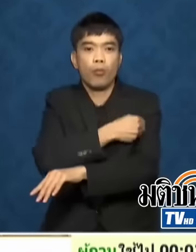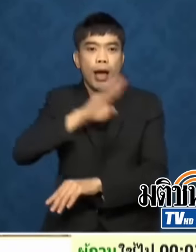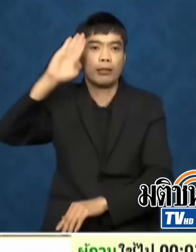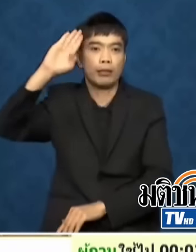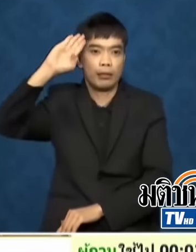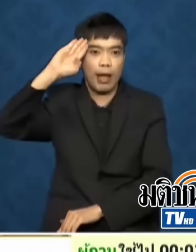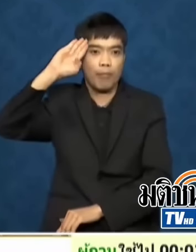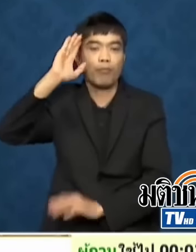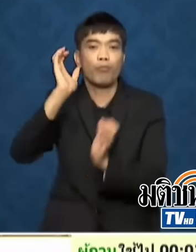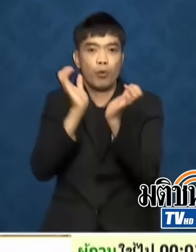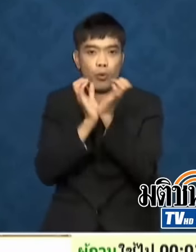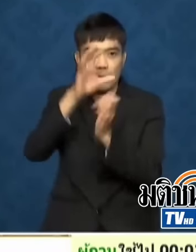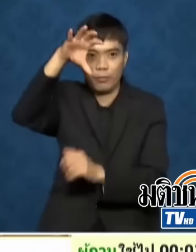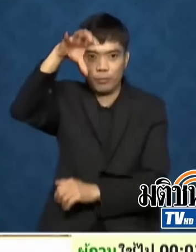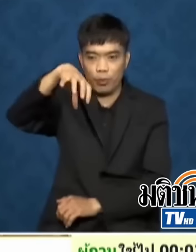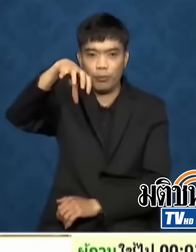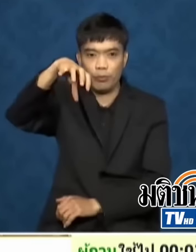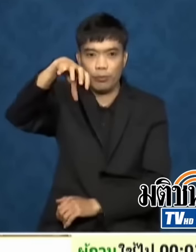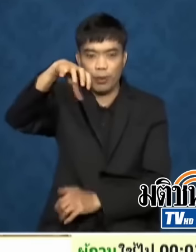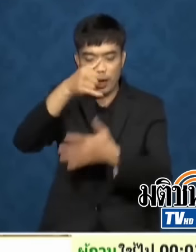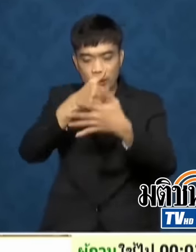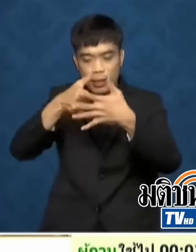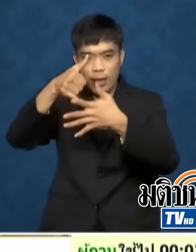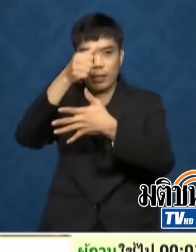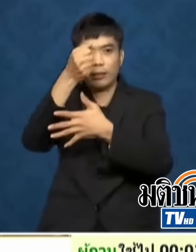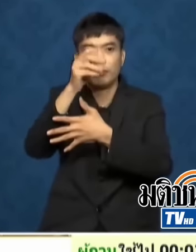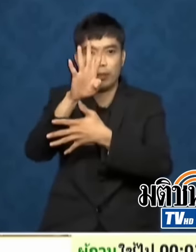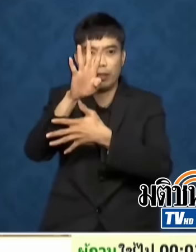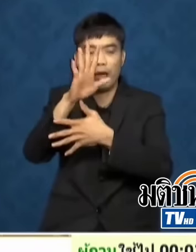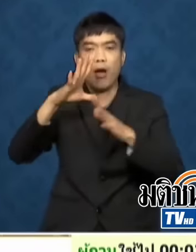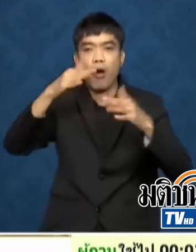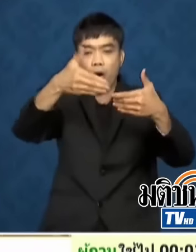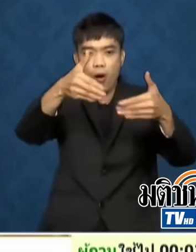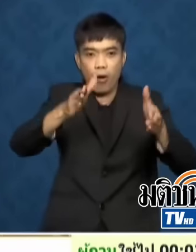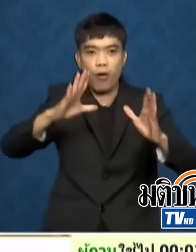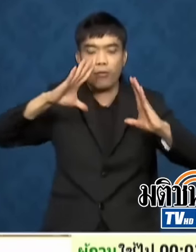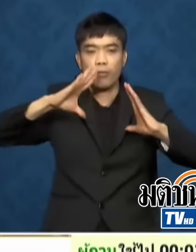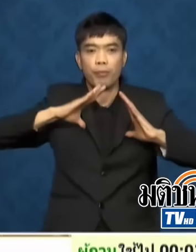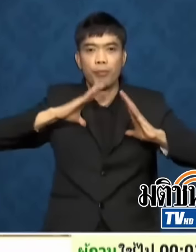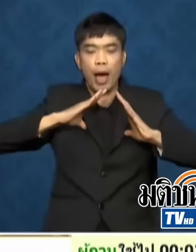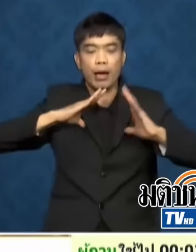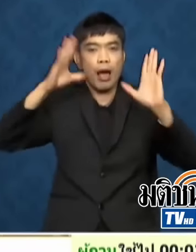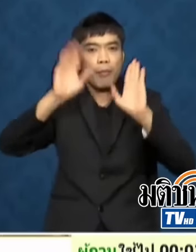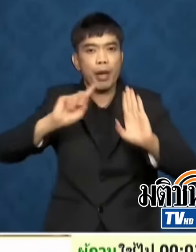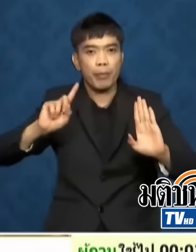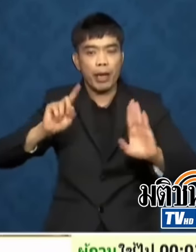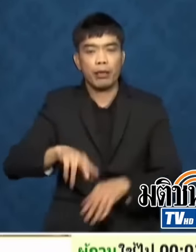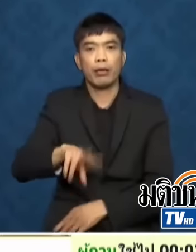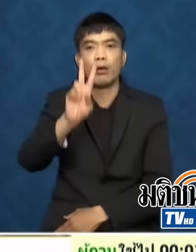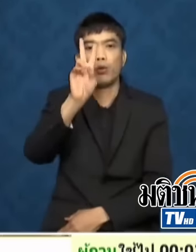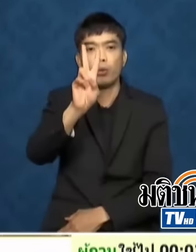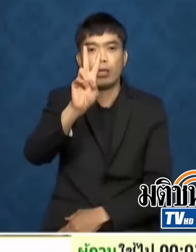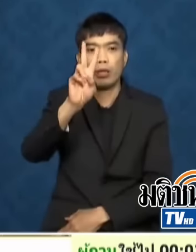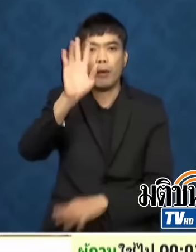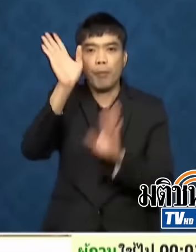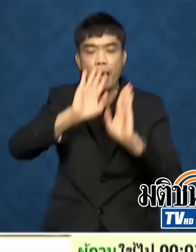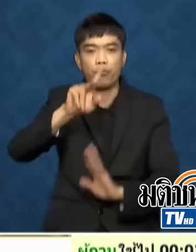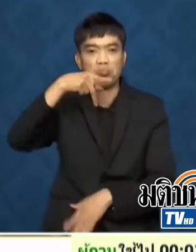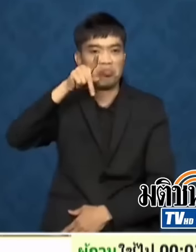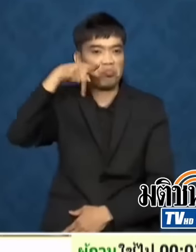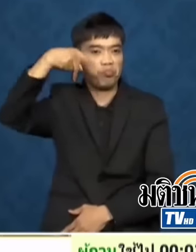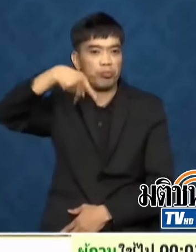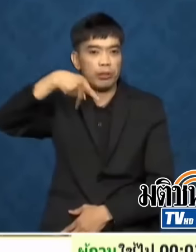มาก็ปรากฏข้อมูลว่าชั้น14ดังกล่าวห้องพักดังกล่าวเป็นห้องพักในลักษณะของ VIP น